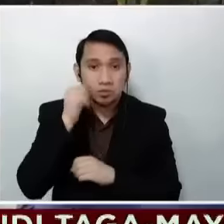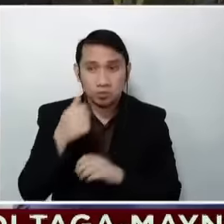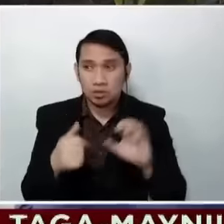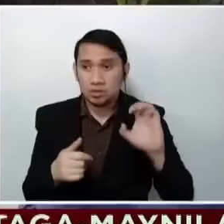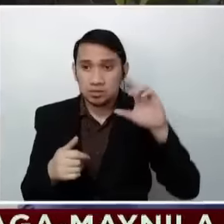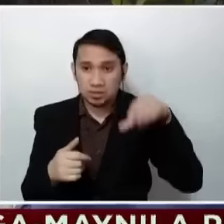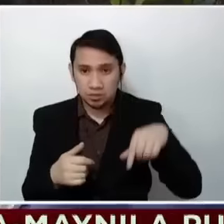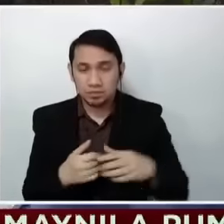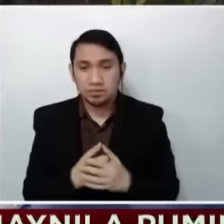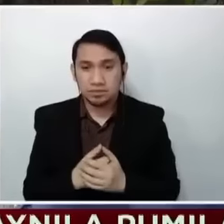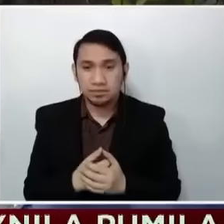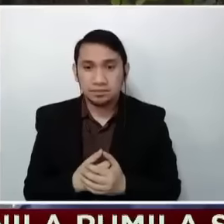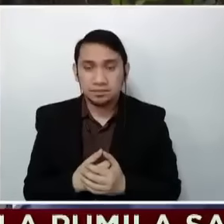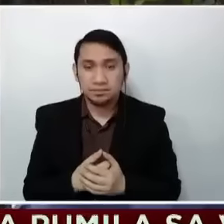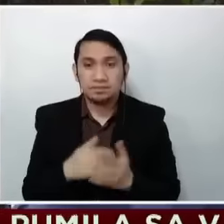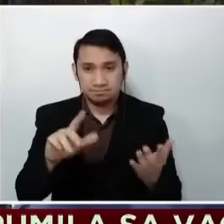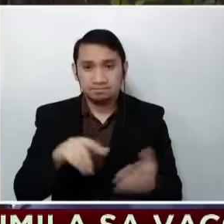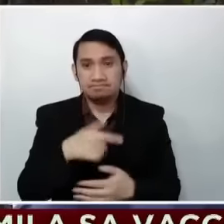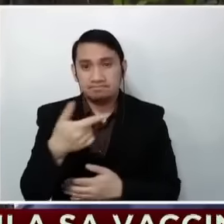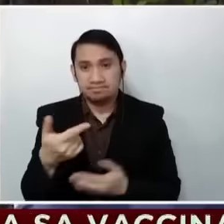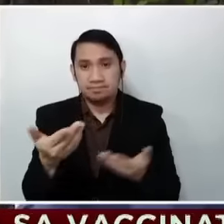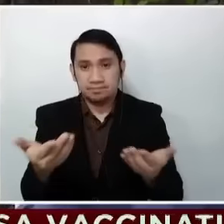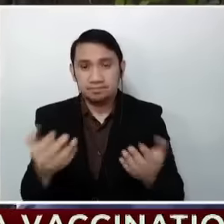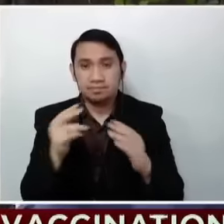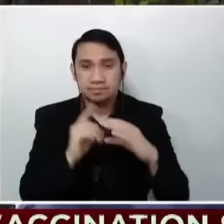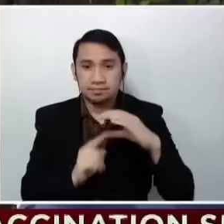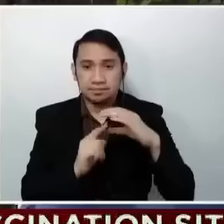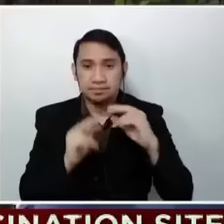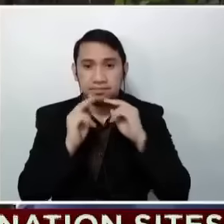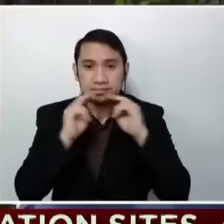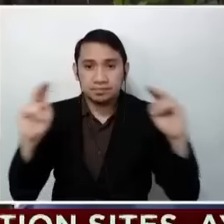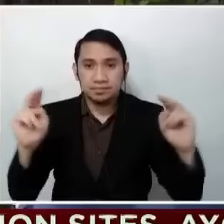paghihigpit. Zian Ambrosio, ABS-CBN News.